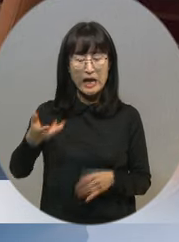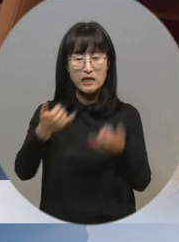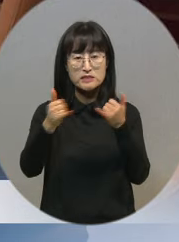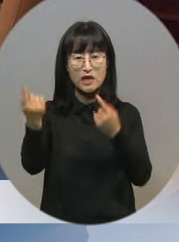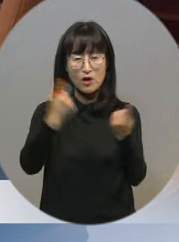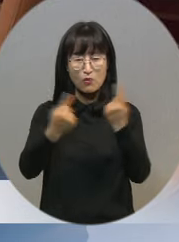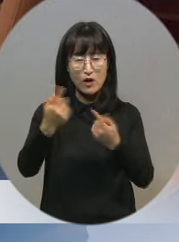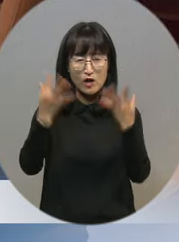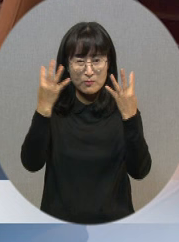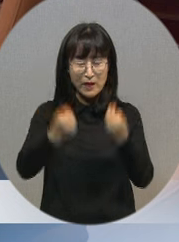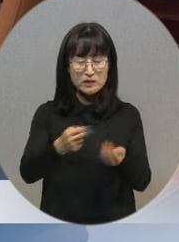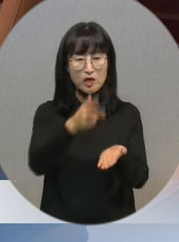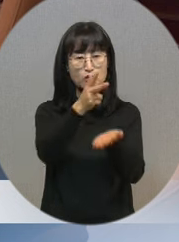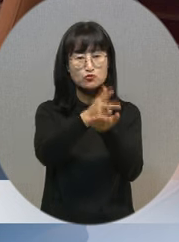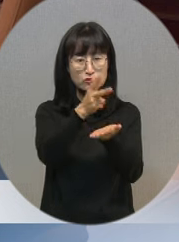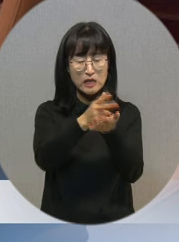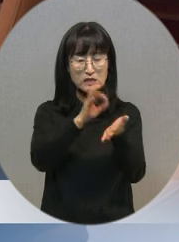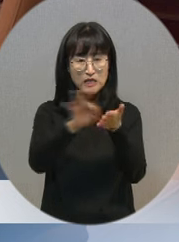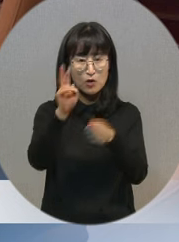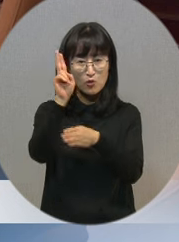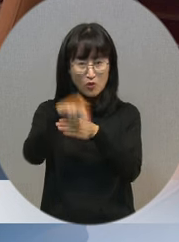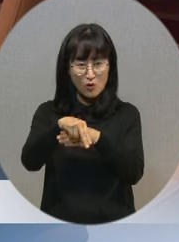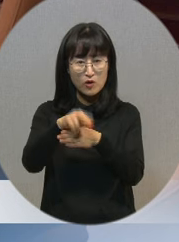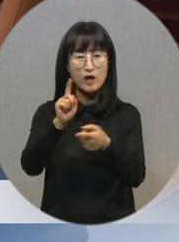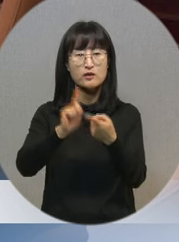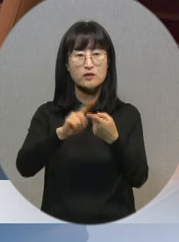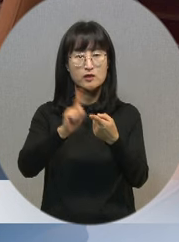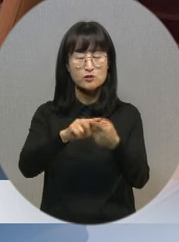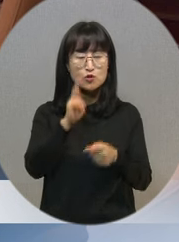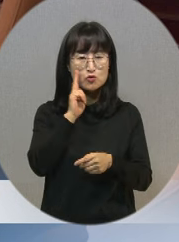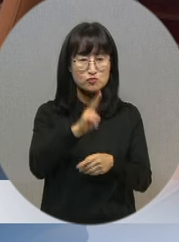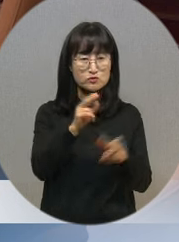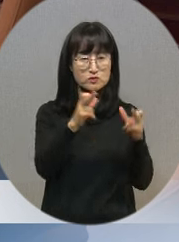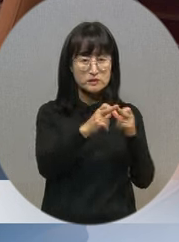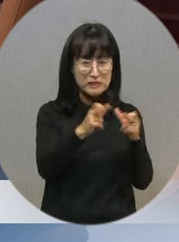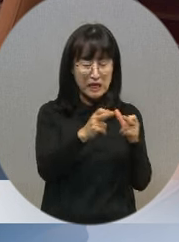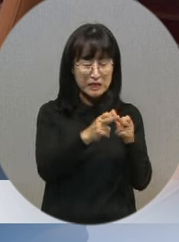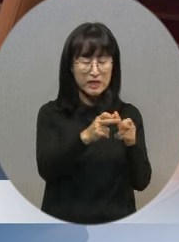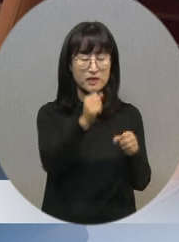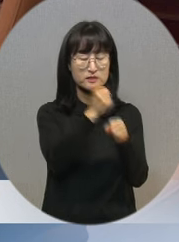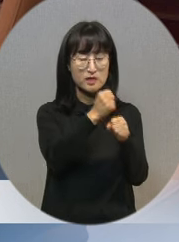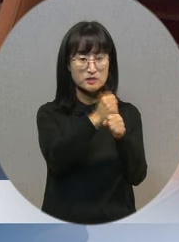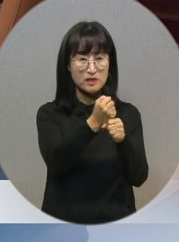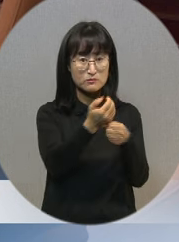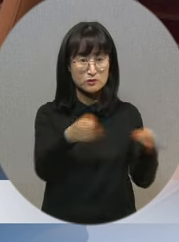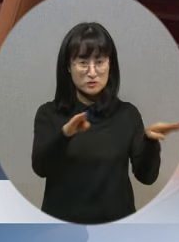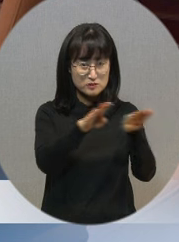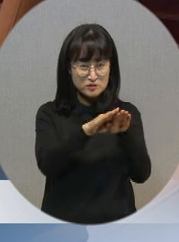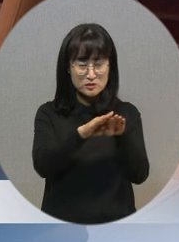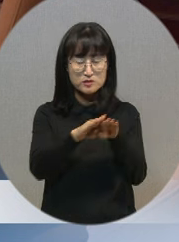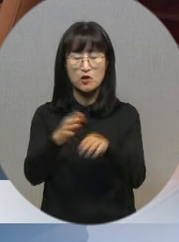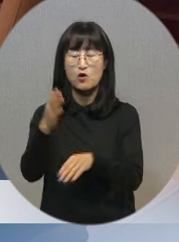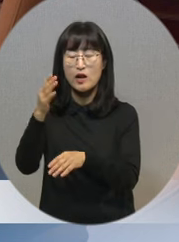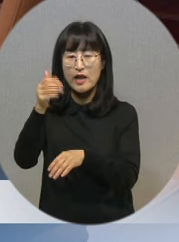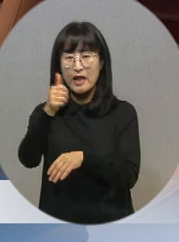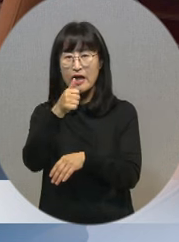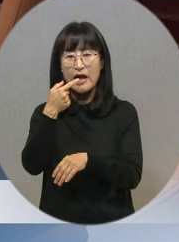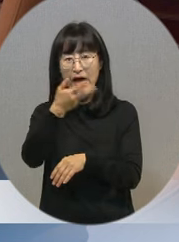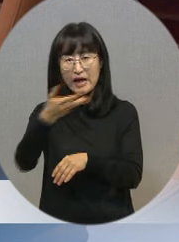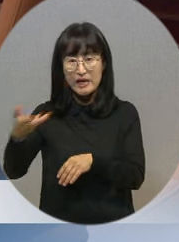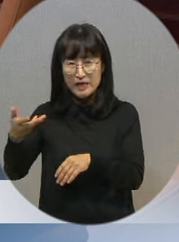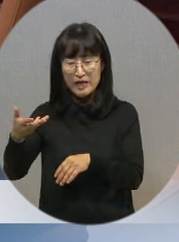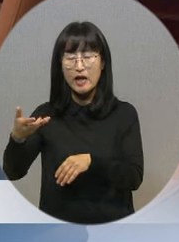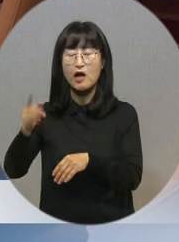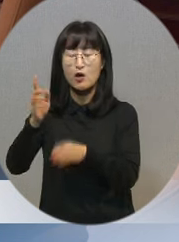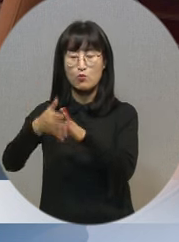잦은 이곳에 주차장 사용 허가를 두고 중증 장애인 생산품 생산 시설과 미래 한강 분부에 갈등이